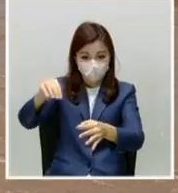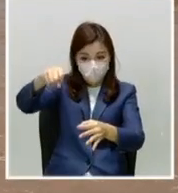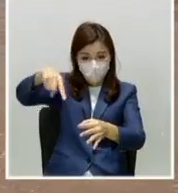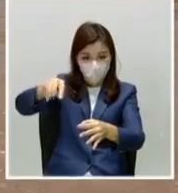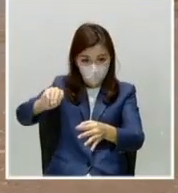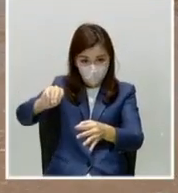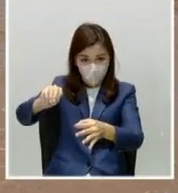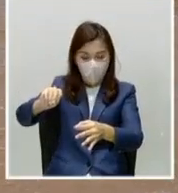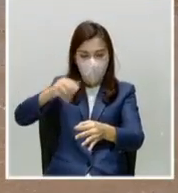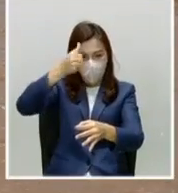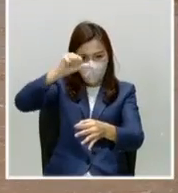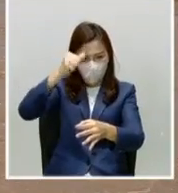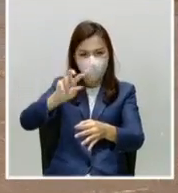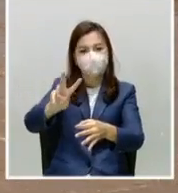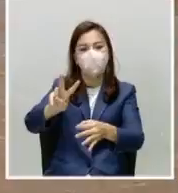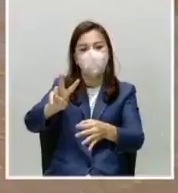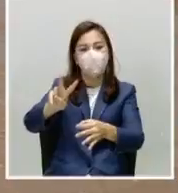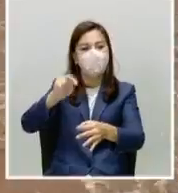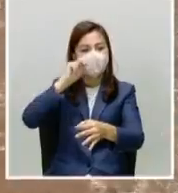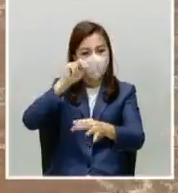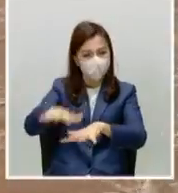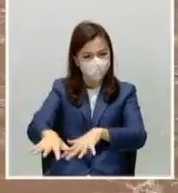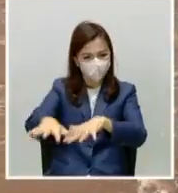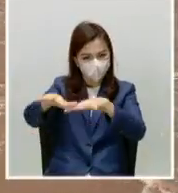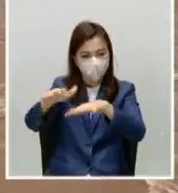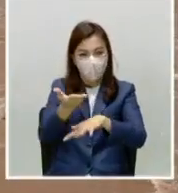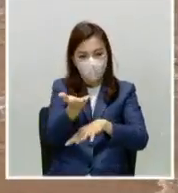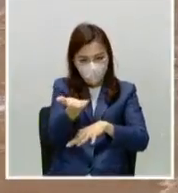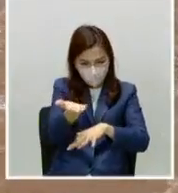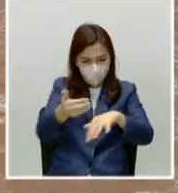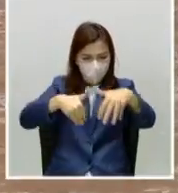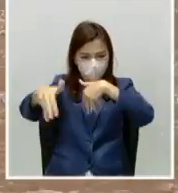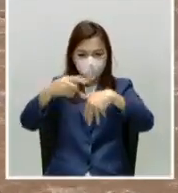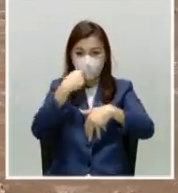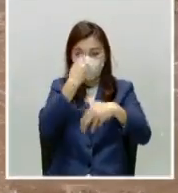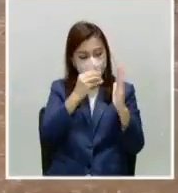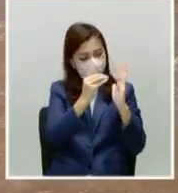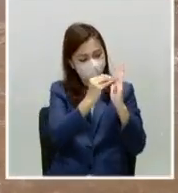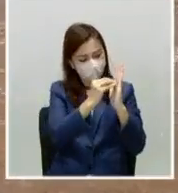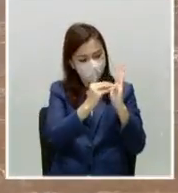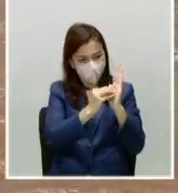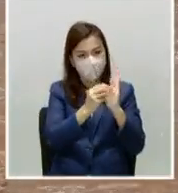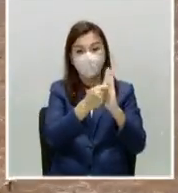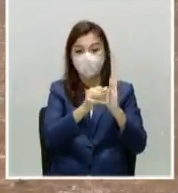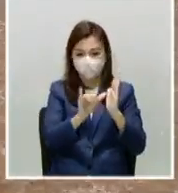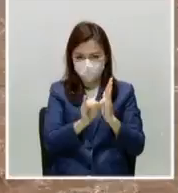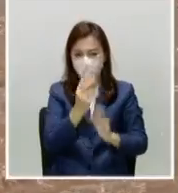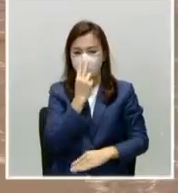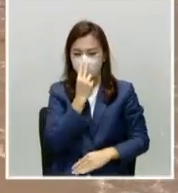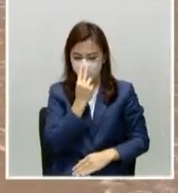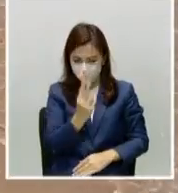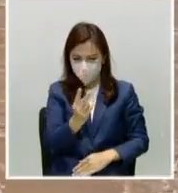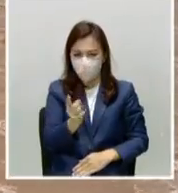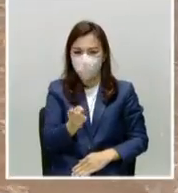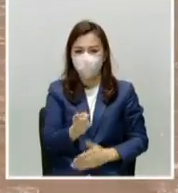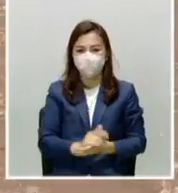น48ชั่วโมงข้างหน้านี้นะคะเพราะฉะนั้นขอให้ประชาชนที่อาศัยอยู่พื้นที่ลุ่มต่ำริมตลิ่งนี่แหละค่ะต้องติดตามประกาศอย่างใกล้ชิ